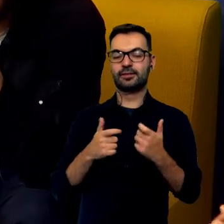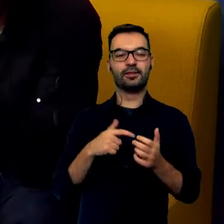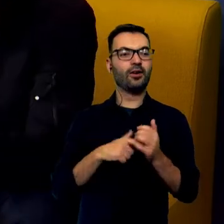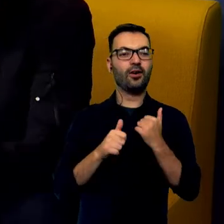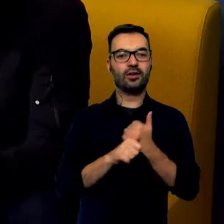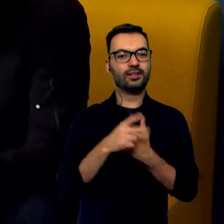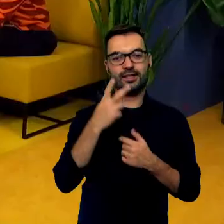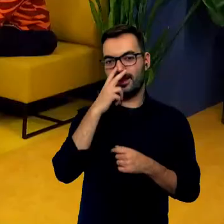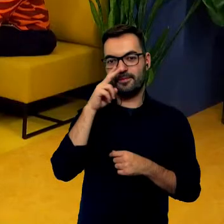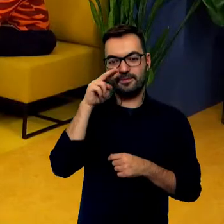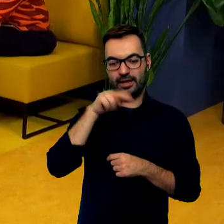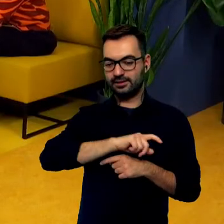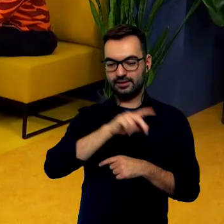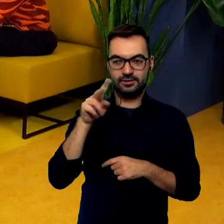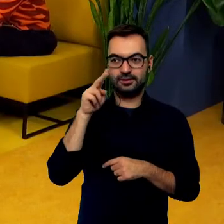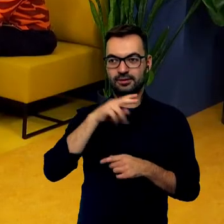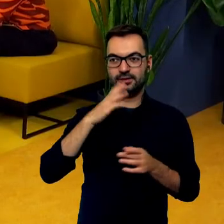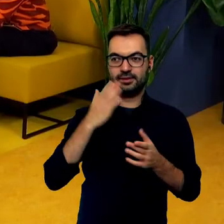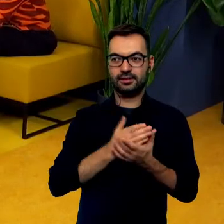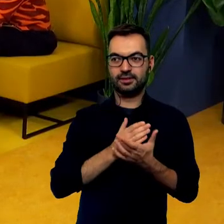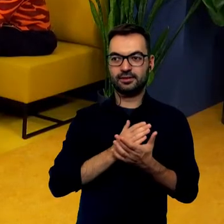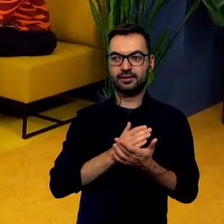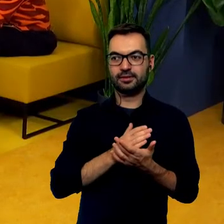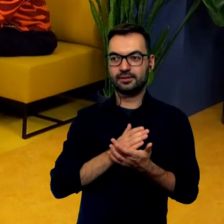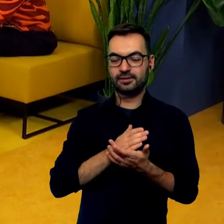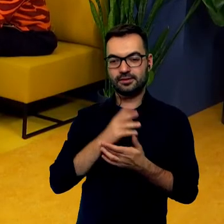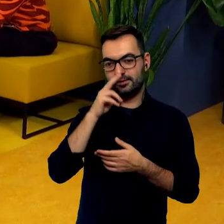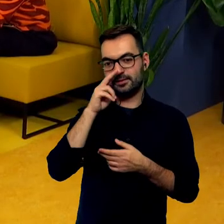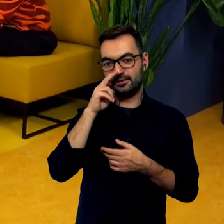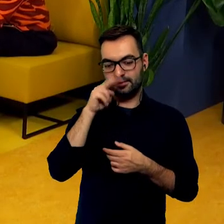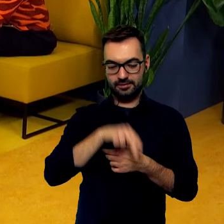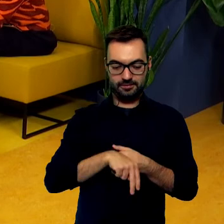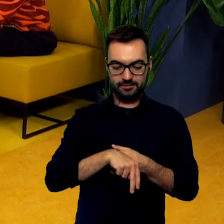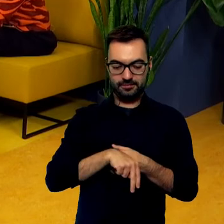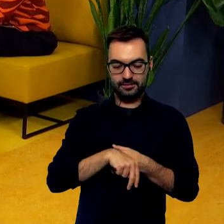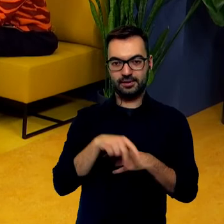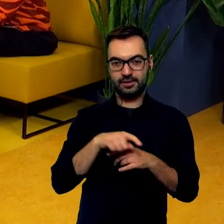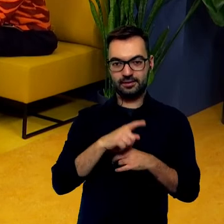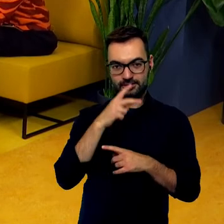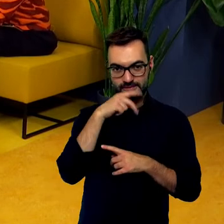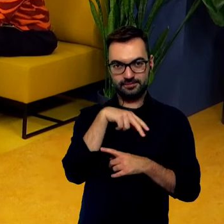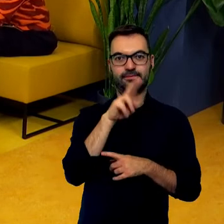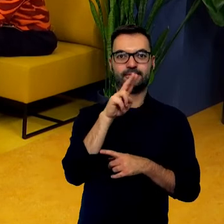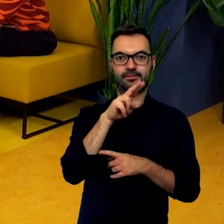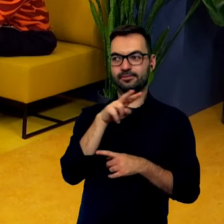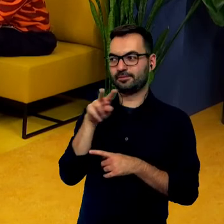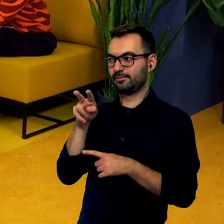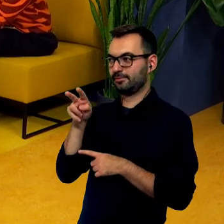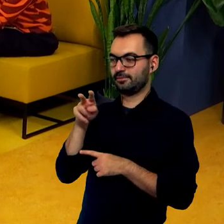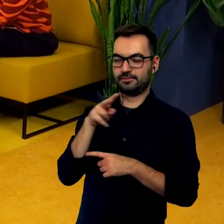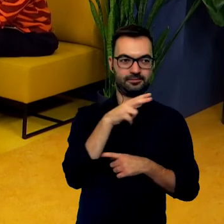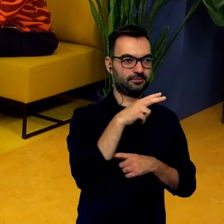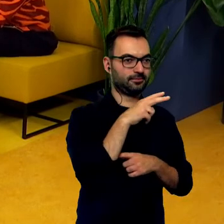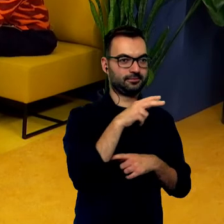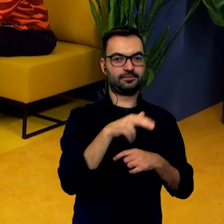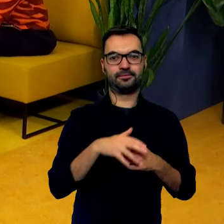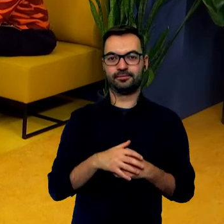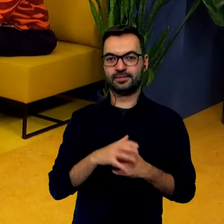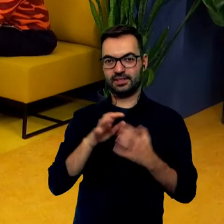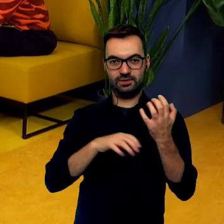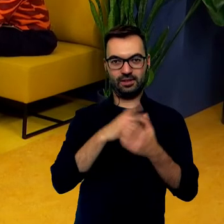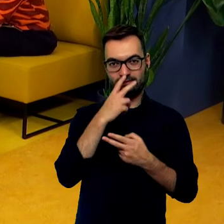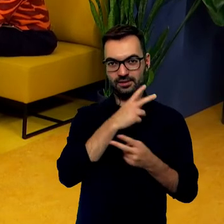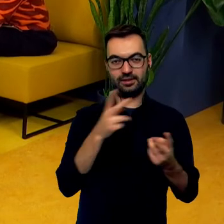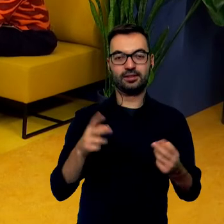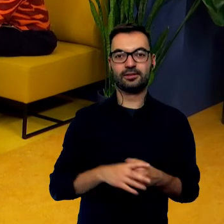chodziło o to, żeby nie patrzeć cały czas tylko pod nogi, tylko żeby podnieść głowę i patrzeć na świat